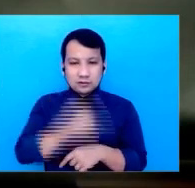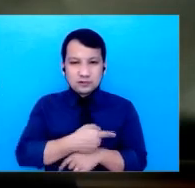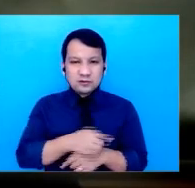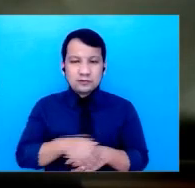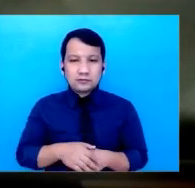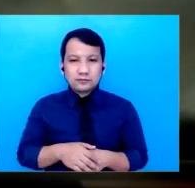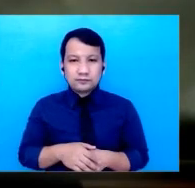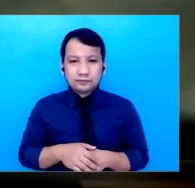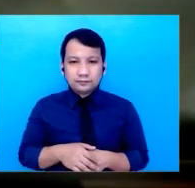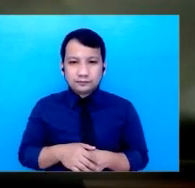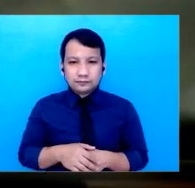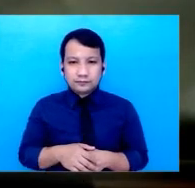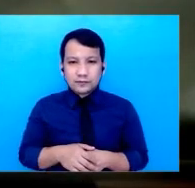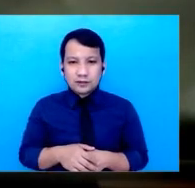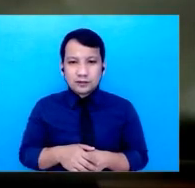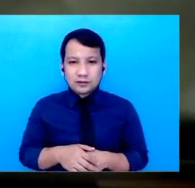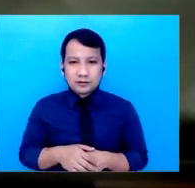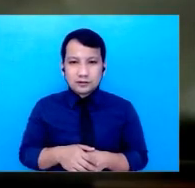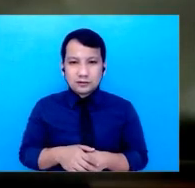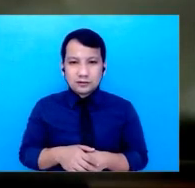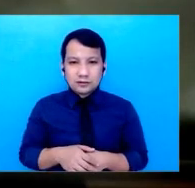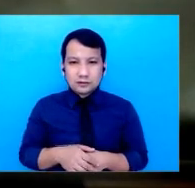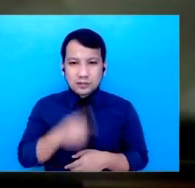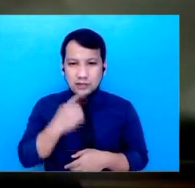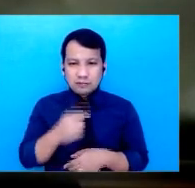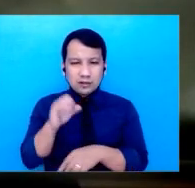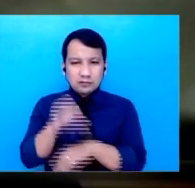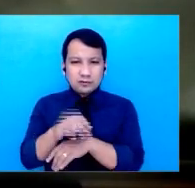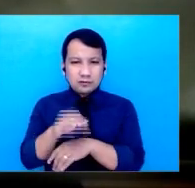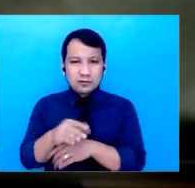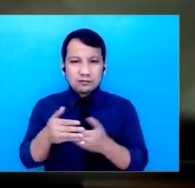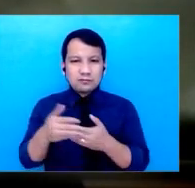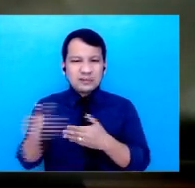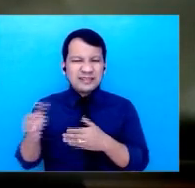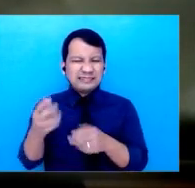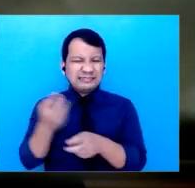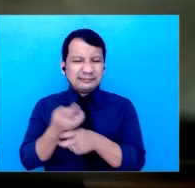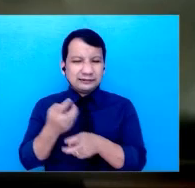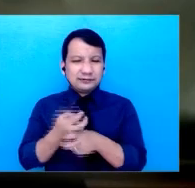kasi mag-comment sa chismis, no? But